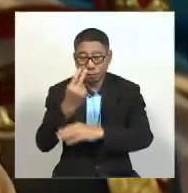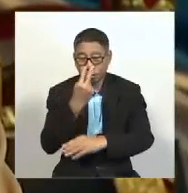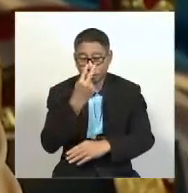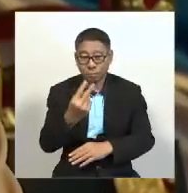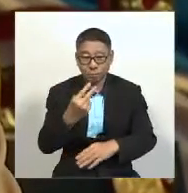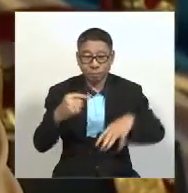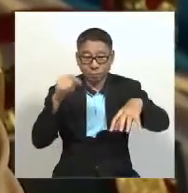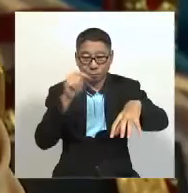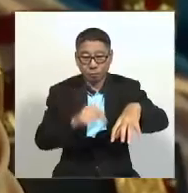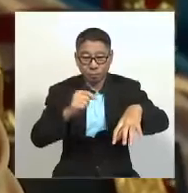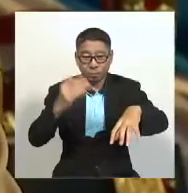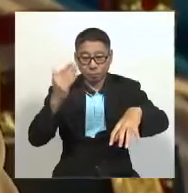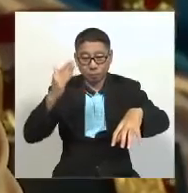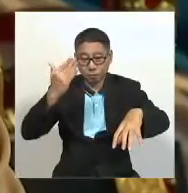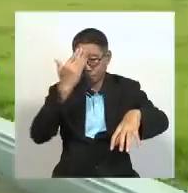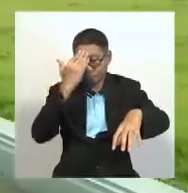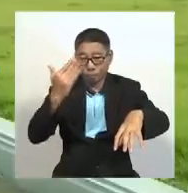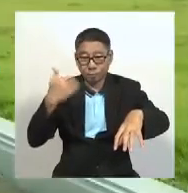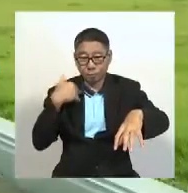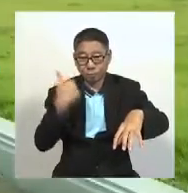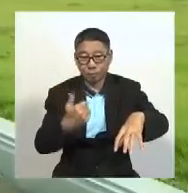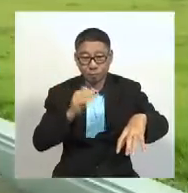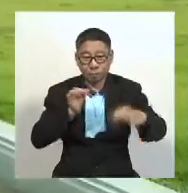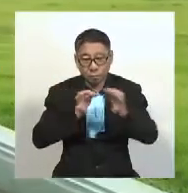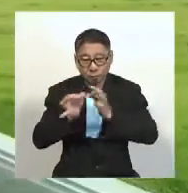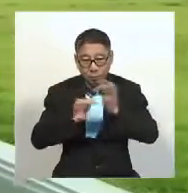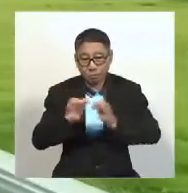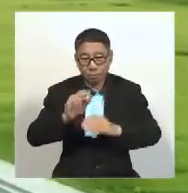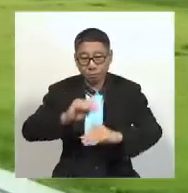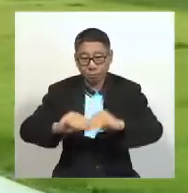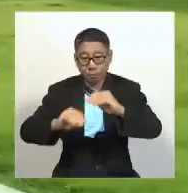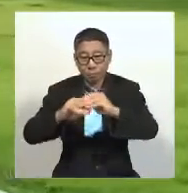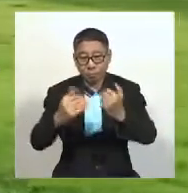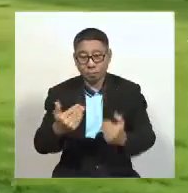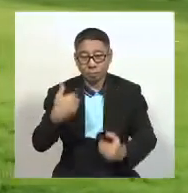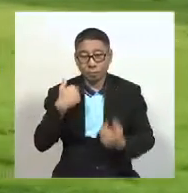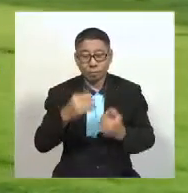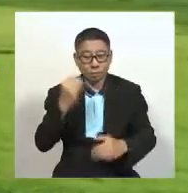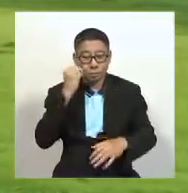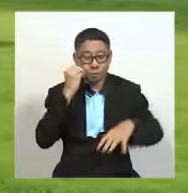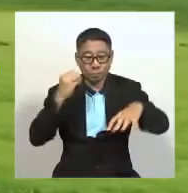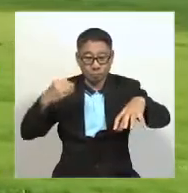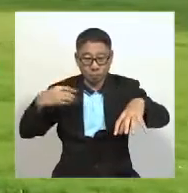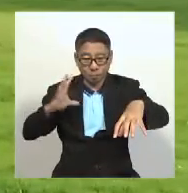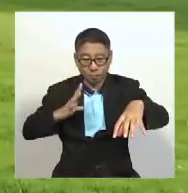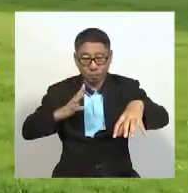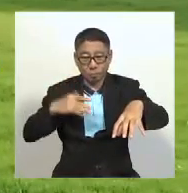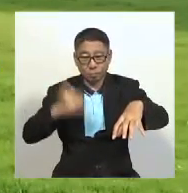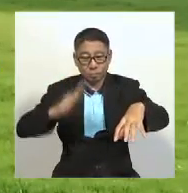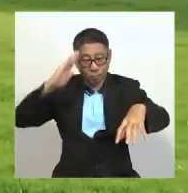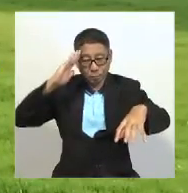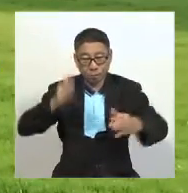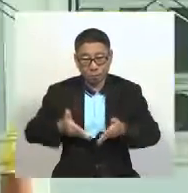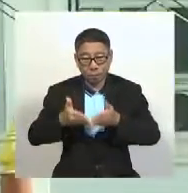องทัพเรือบริเวณด้านนอกพร้อมชี้แจงว่าเนื้องานของโครงการนี้ประกอบไปด้วยบ้านพักรับรองผู้บัญชาการทหาร